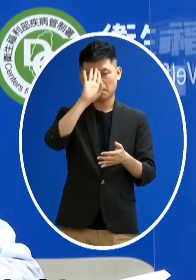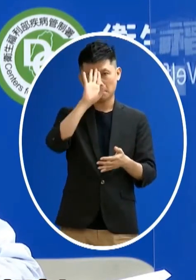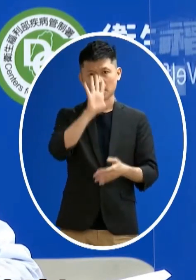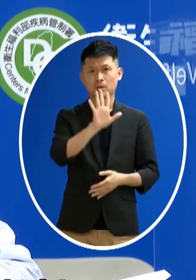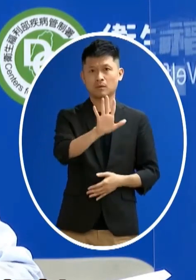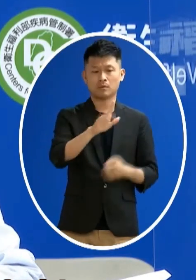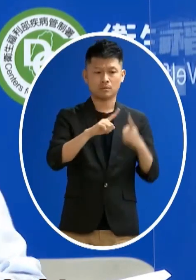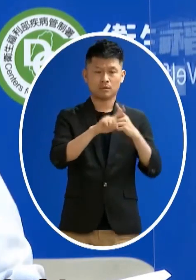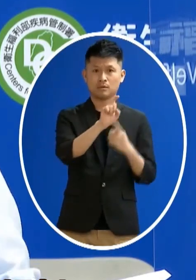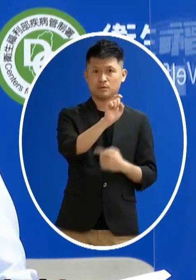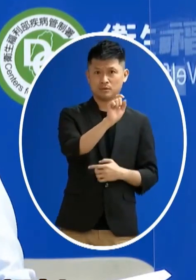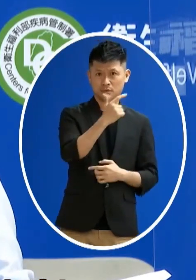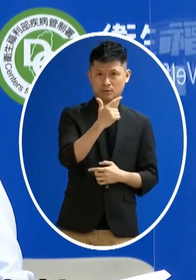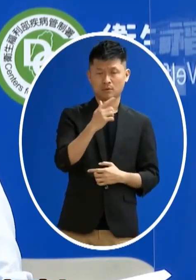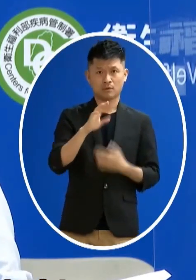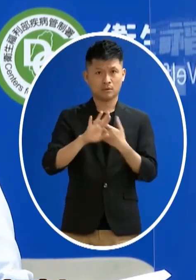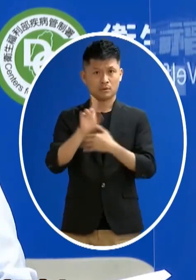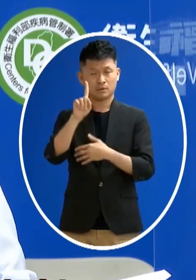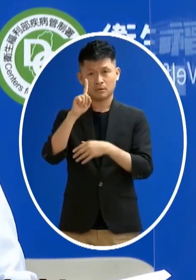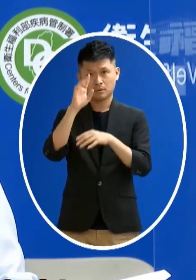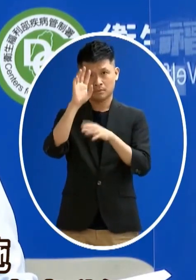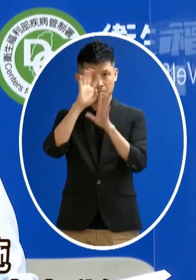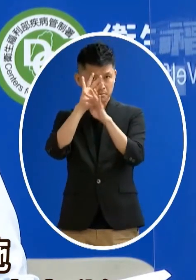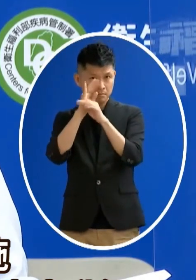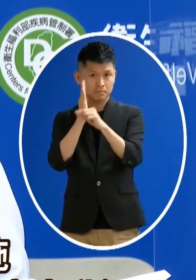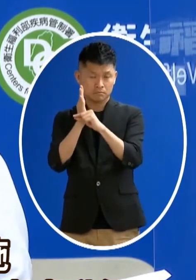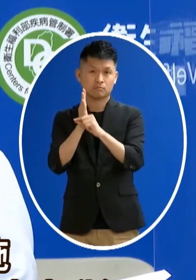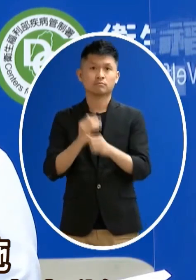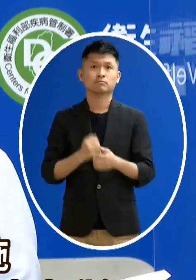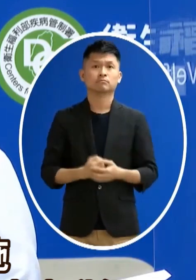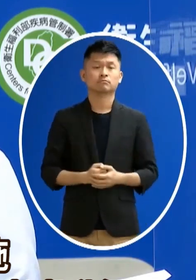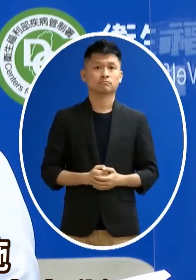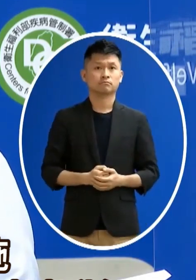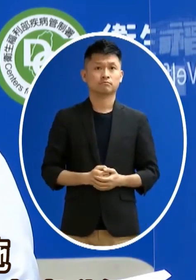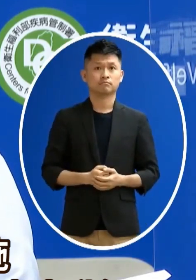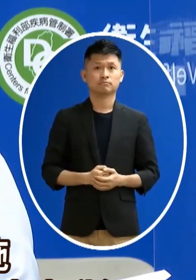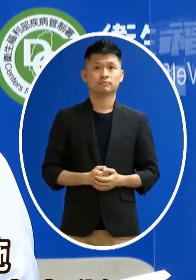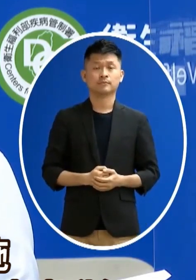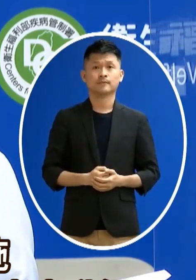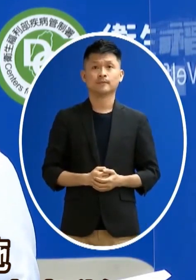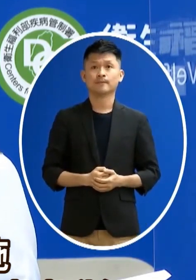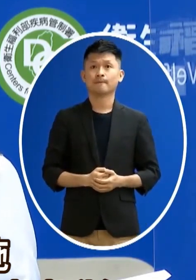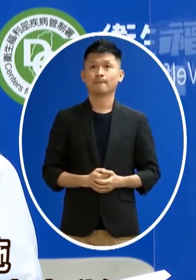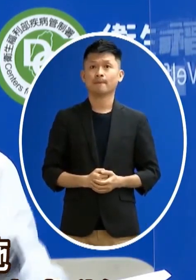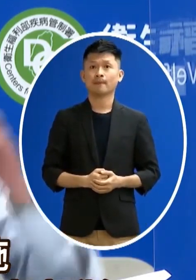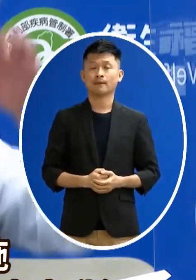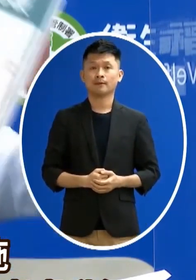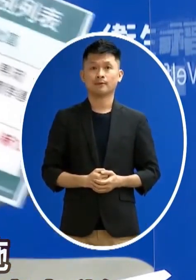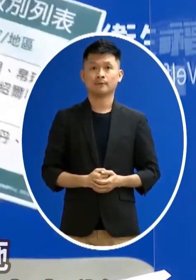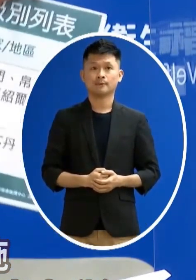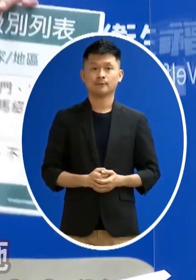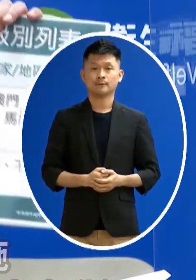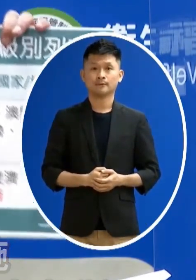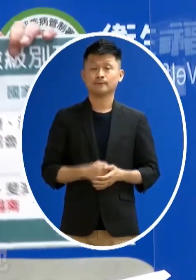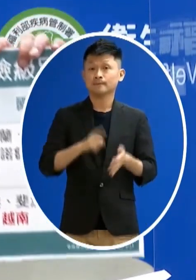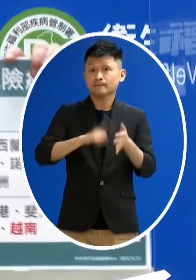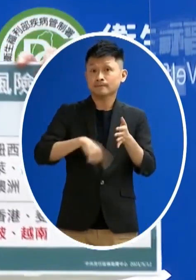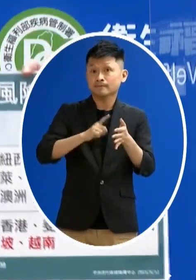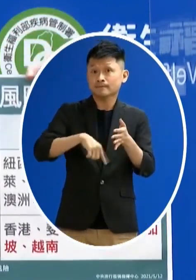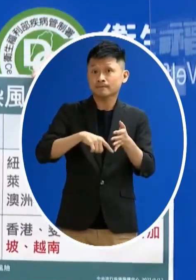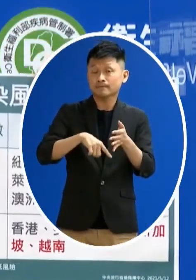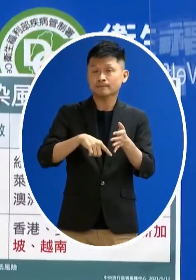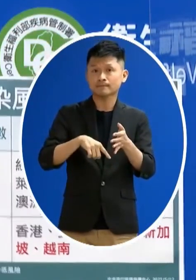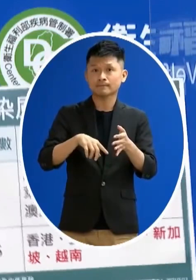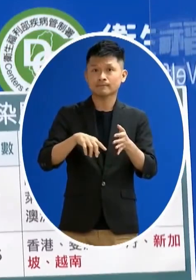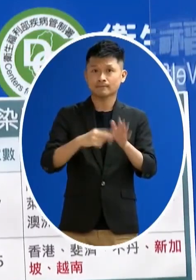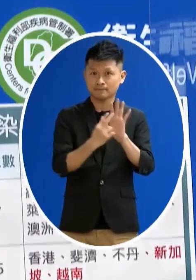一例调查中，这个就会让大家有一点困难。那比较简单一点的